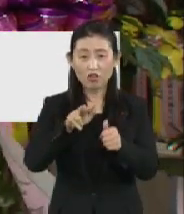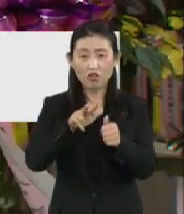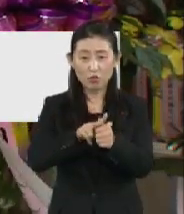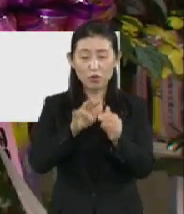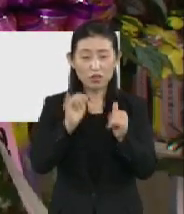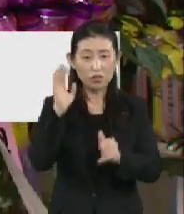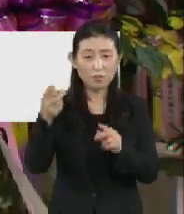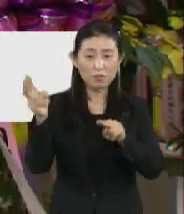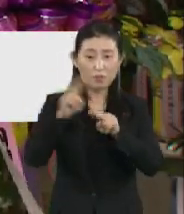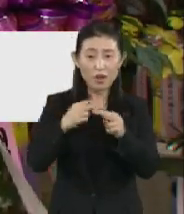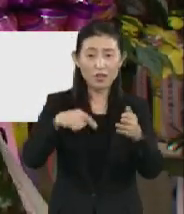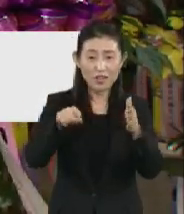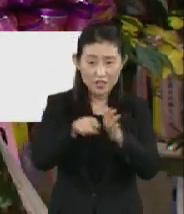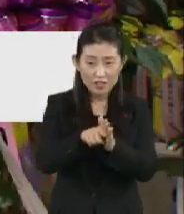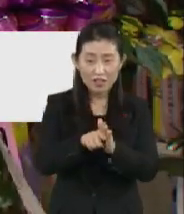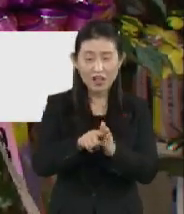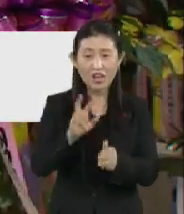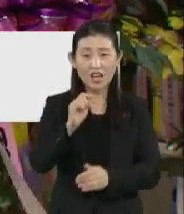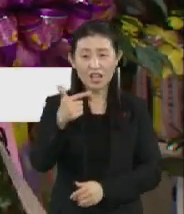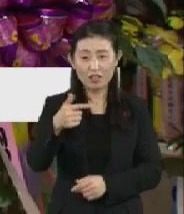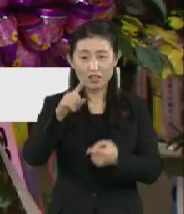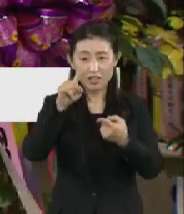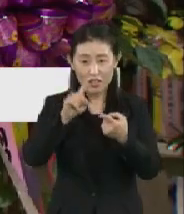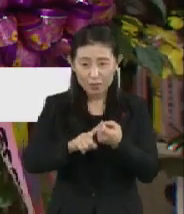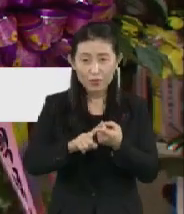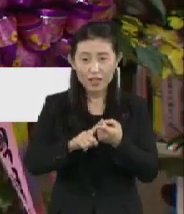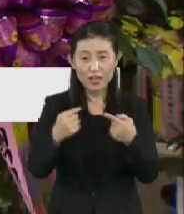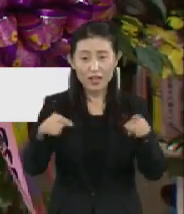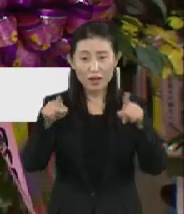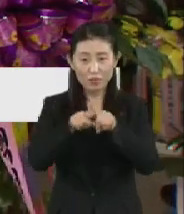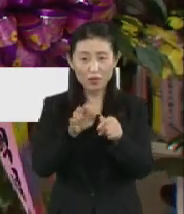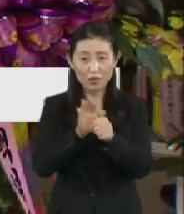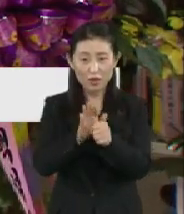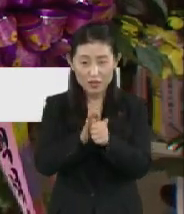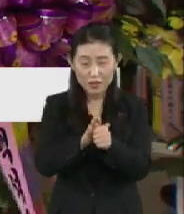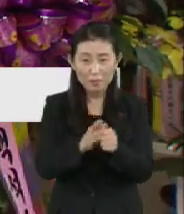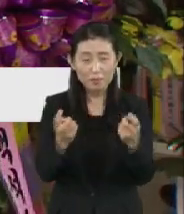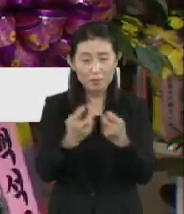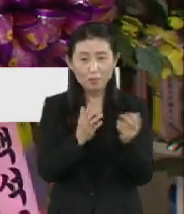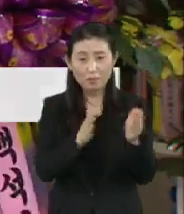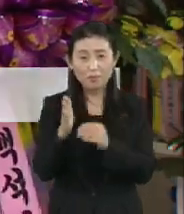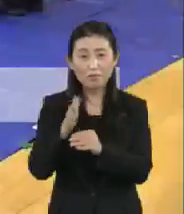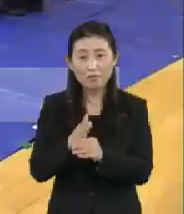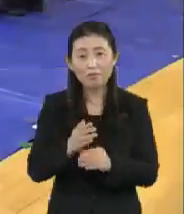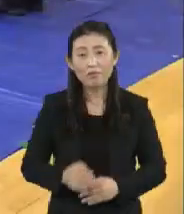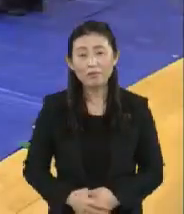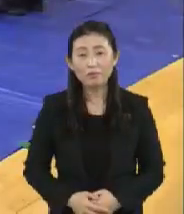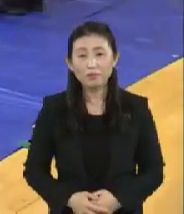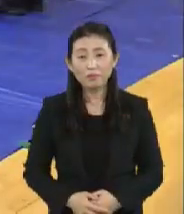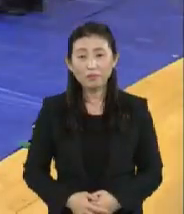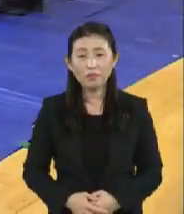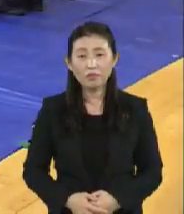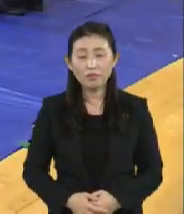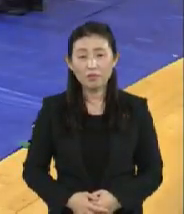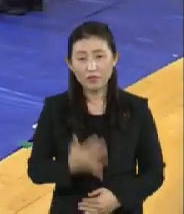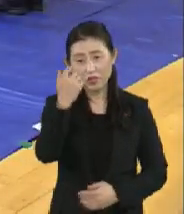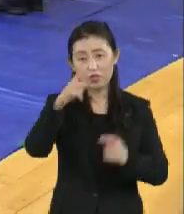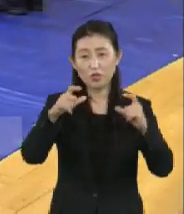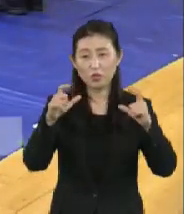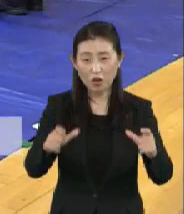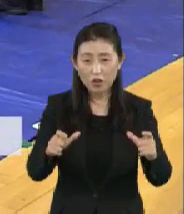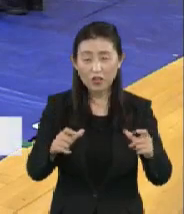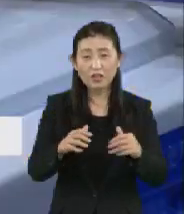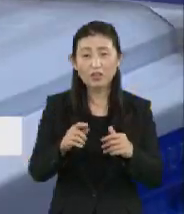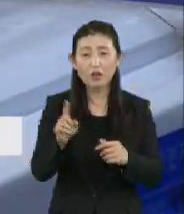위해서 이제 안철수만의 안철수 다음으로 저희가 함께 가는 길을 모색하고 있습니다. 각 당은 충남권에서 한